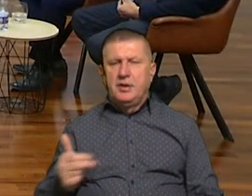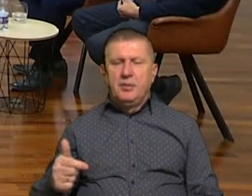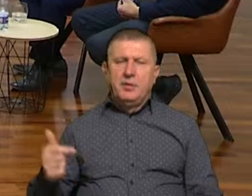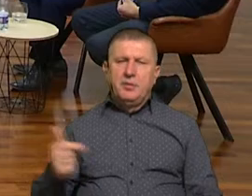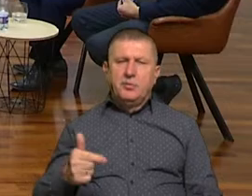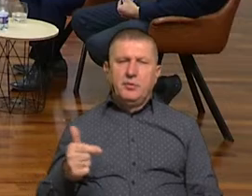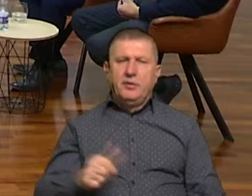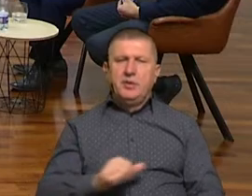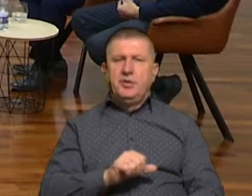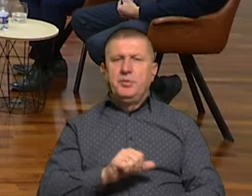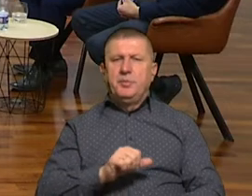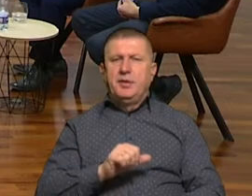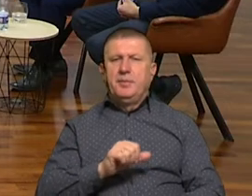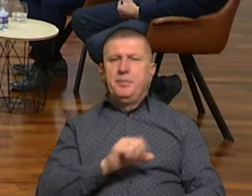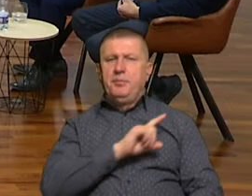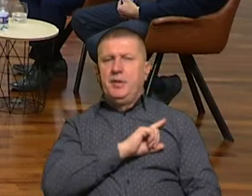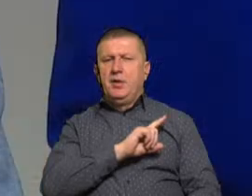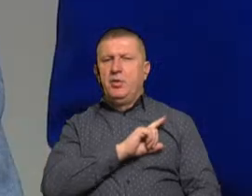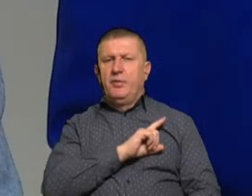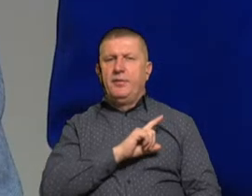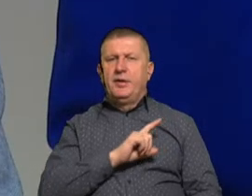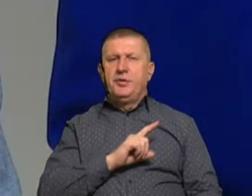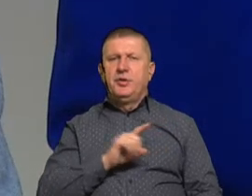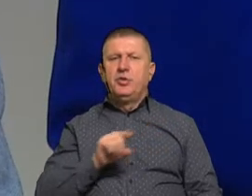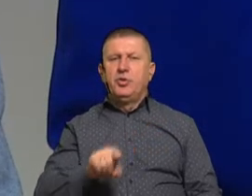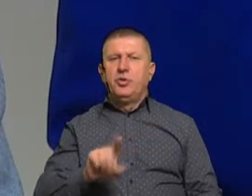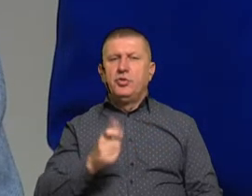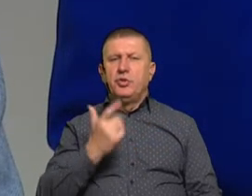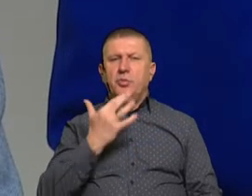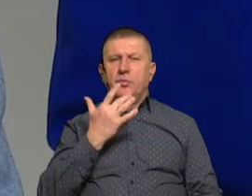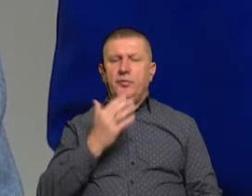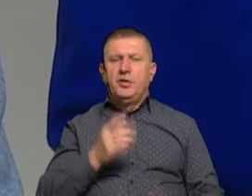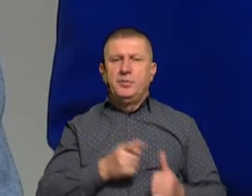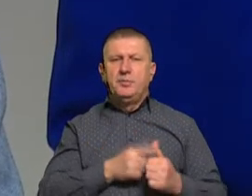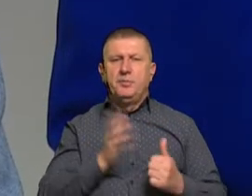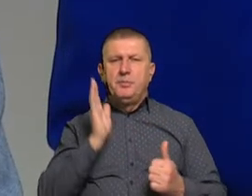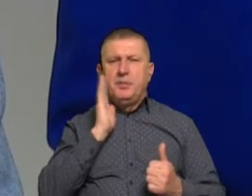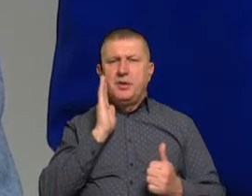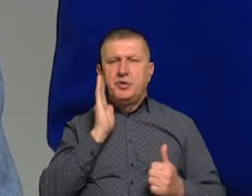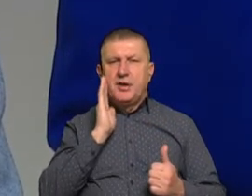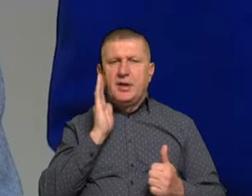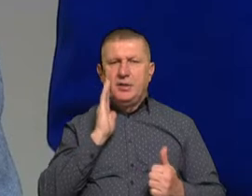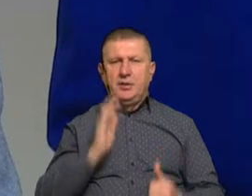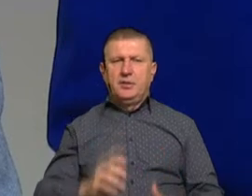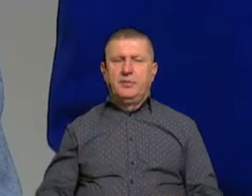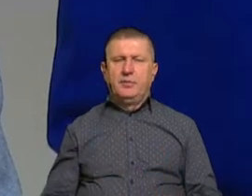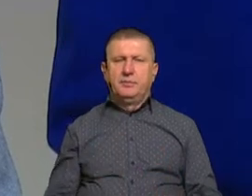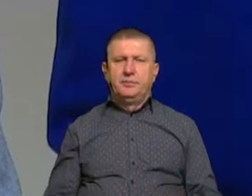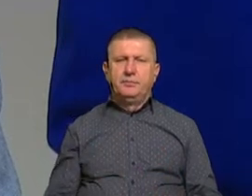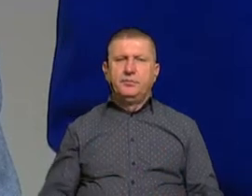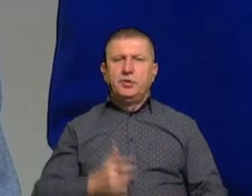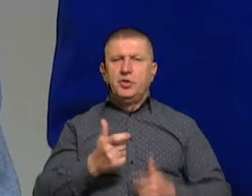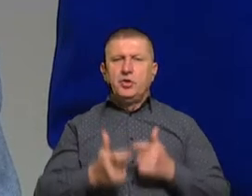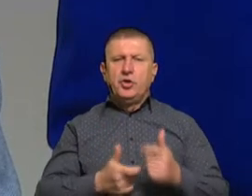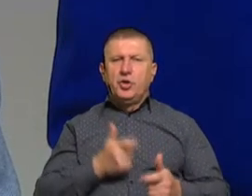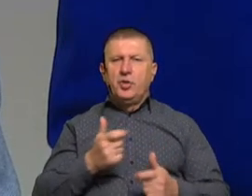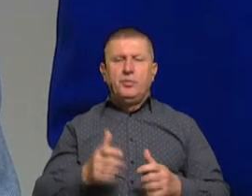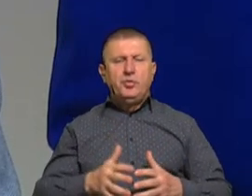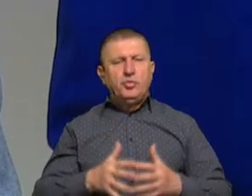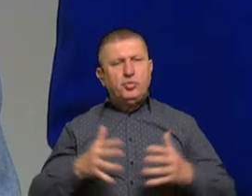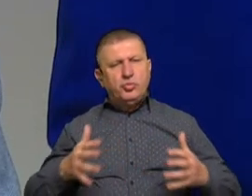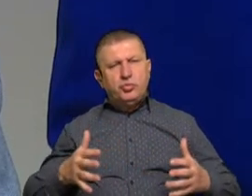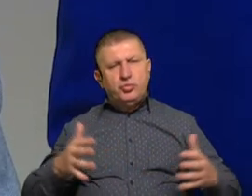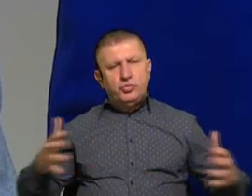powinniśmy zadbać o to, o czym mówiliśmy wcześniej, czyli mieszkalnictwo. Tutaj trzeba naprawdę zrobić